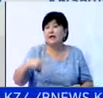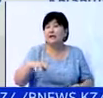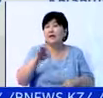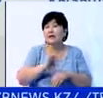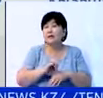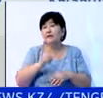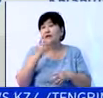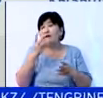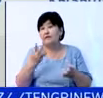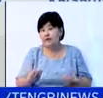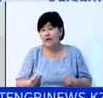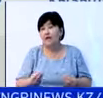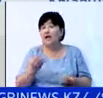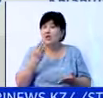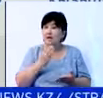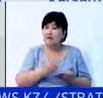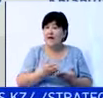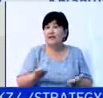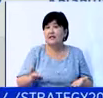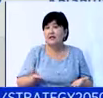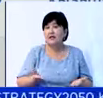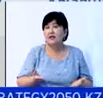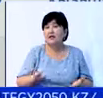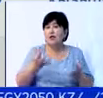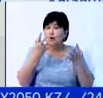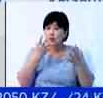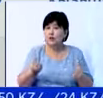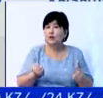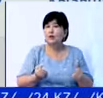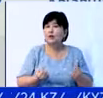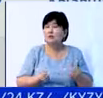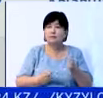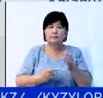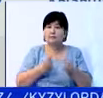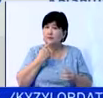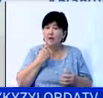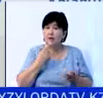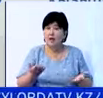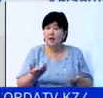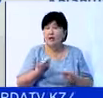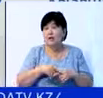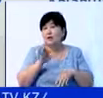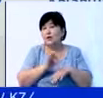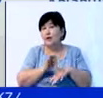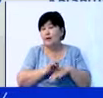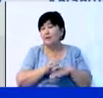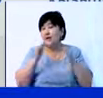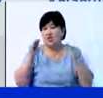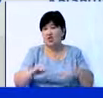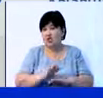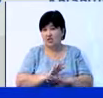это является серьезным сигналом, что заболеваемость не